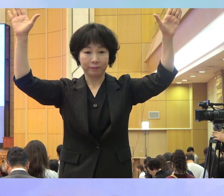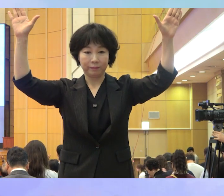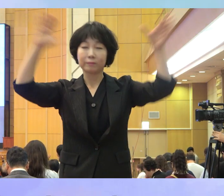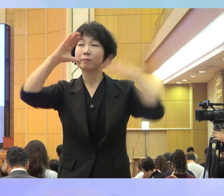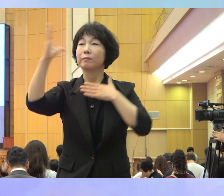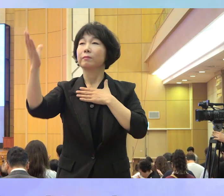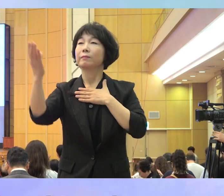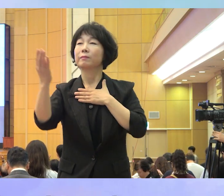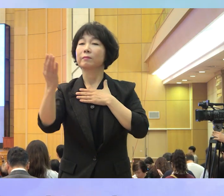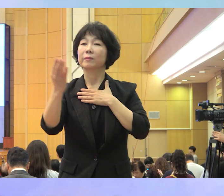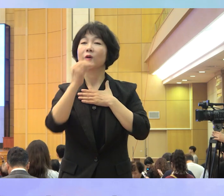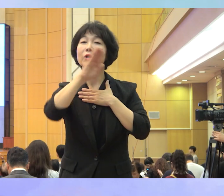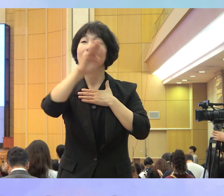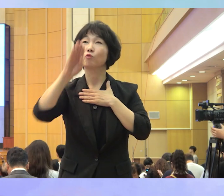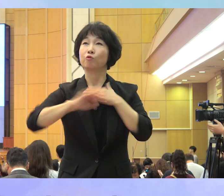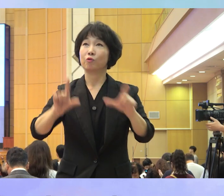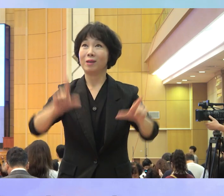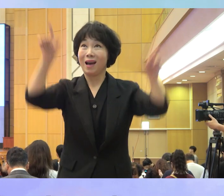거룩한 주일,